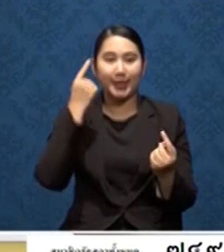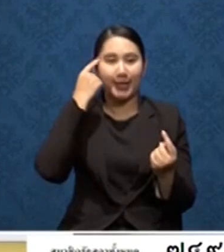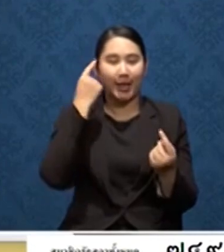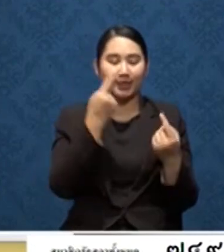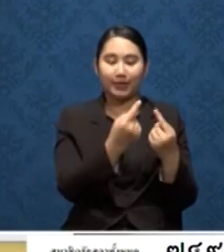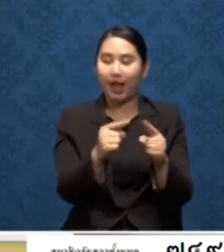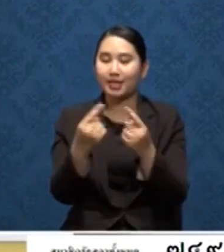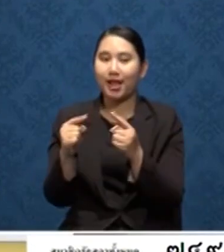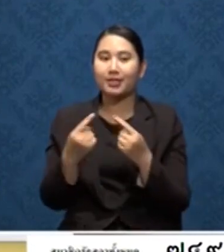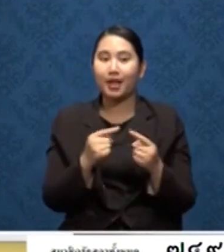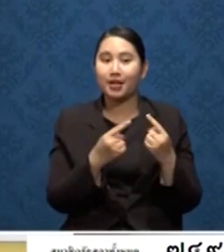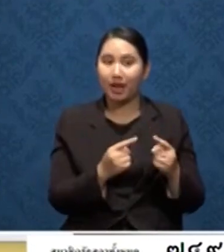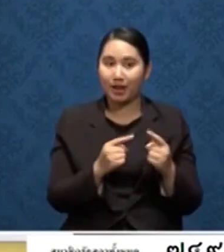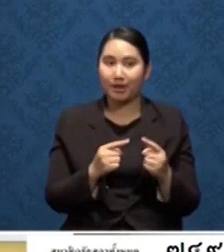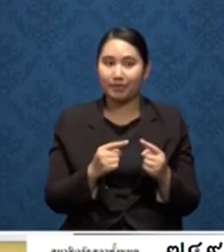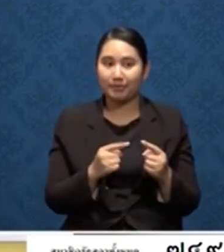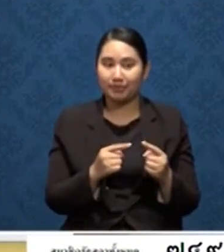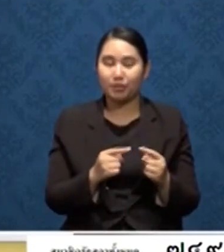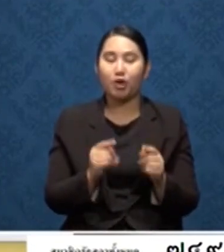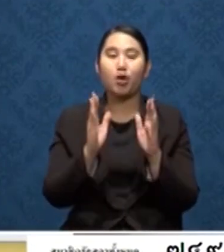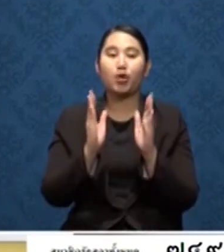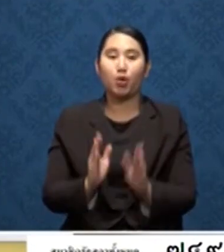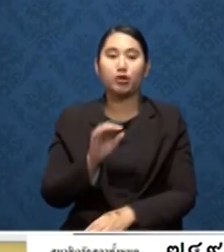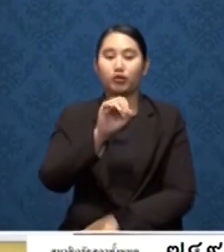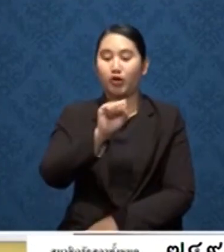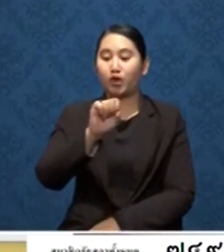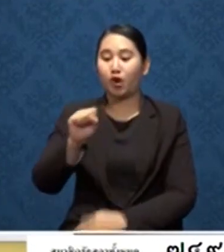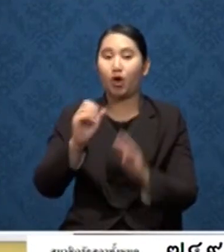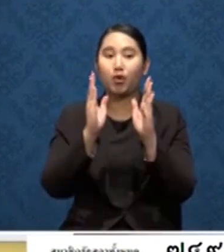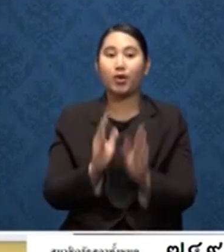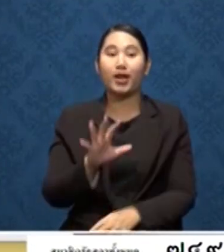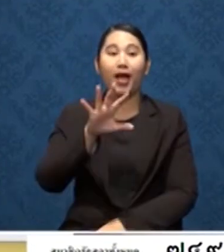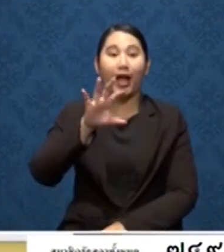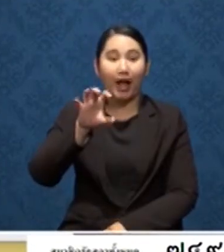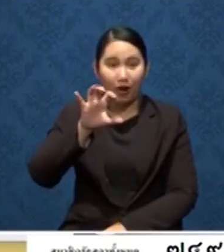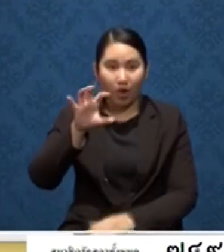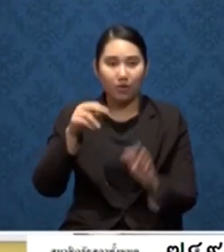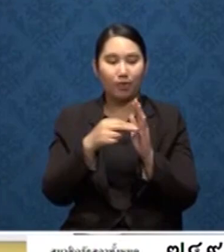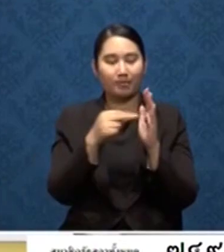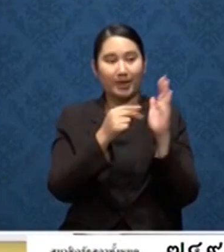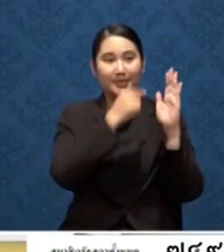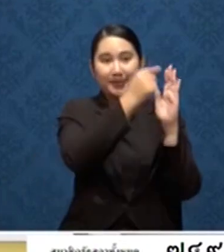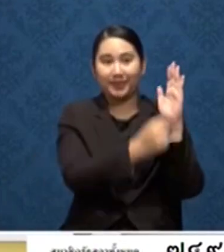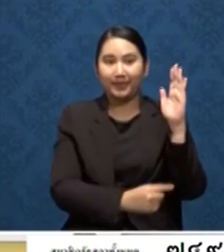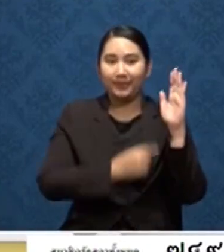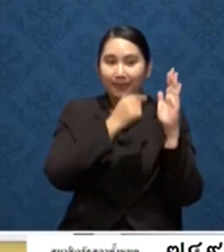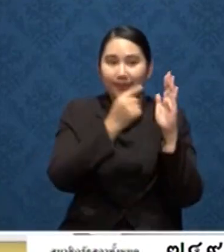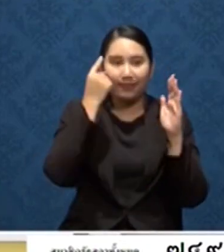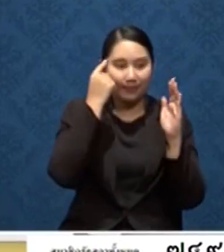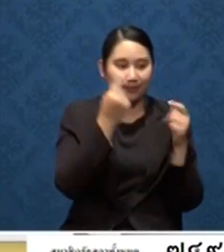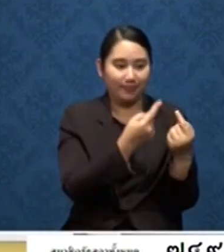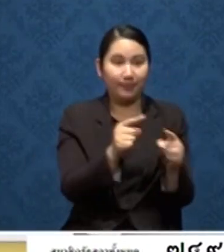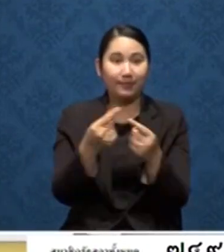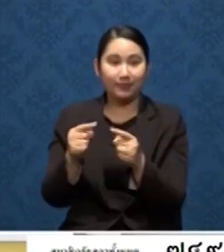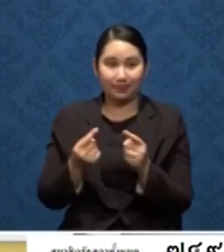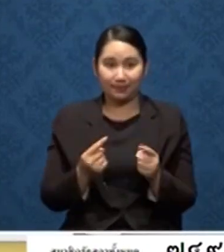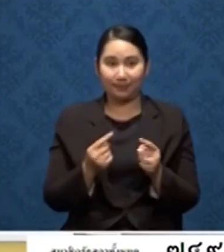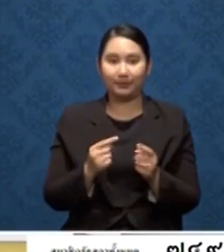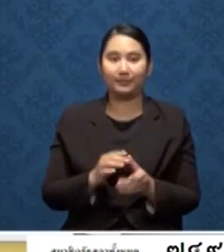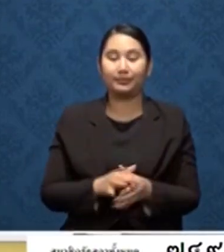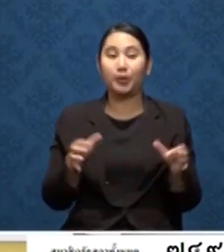ออกมาเป็นผู้แทนราษฎร 500คนที่เป็นตัวแทนของชุดความคิดที่แตกต่างหลากหลายที่ปรากฏอยู่ใน